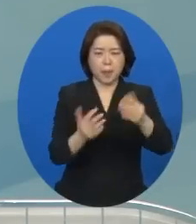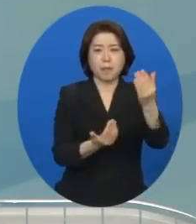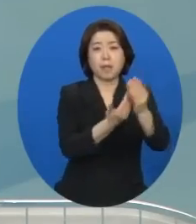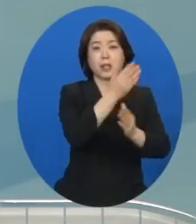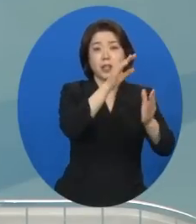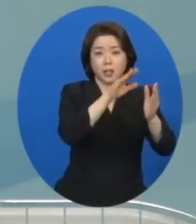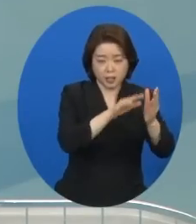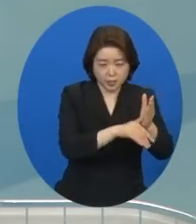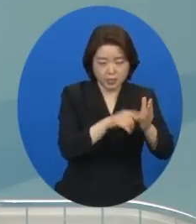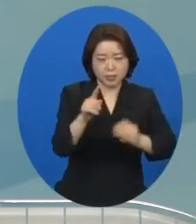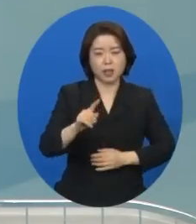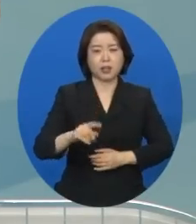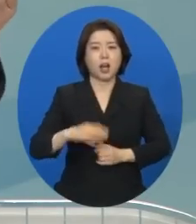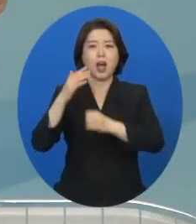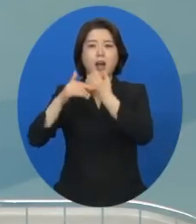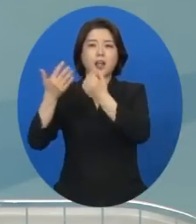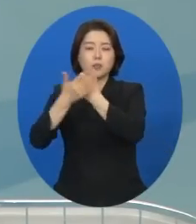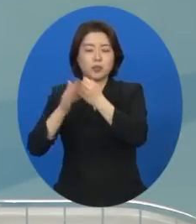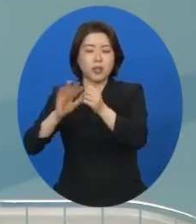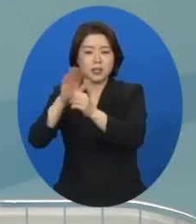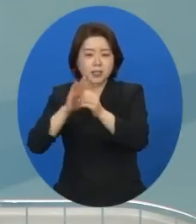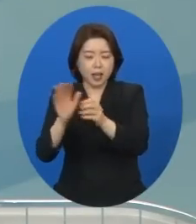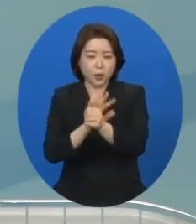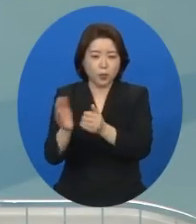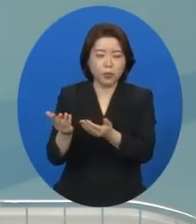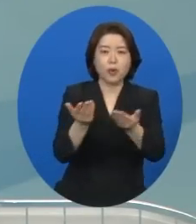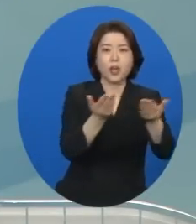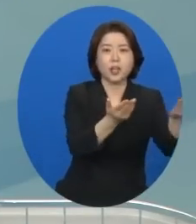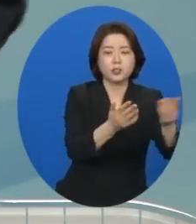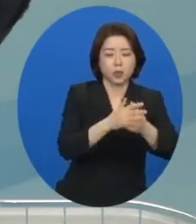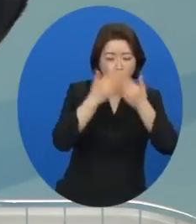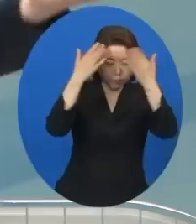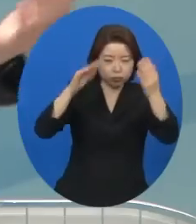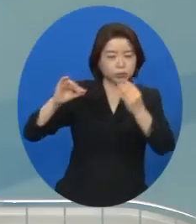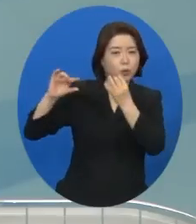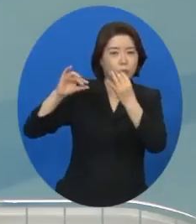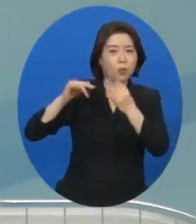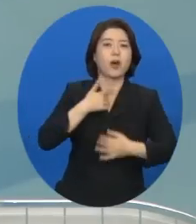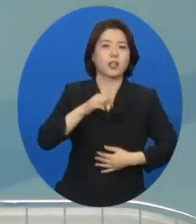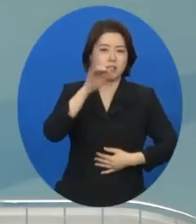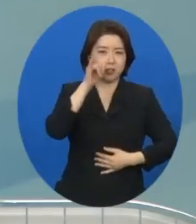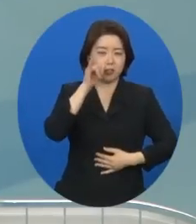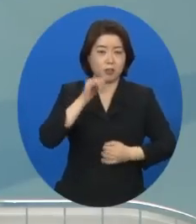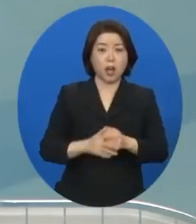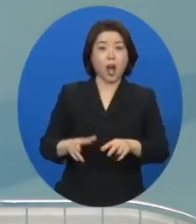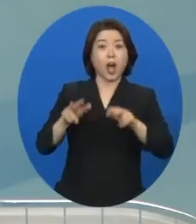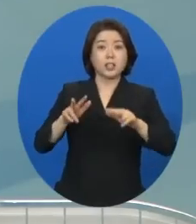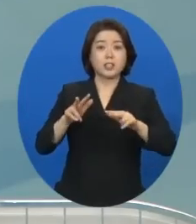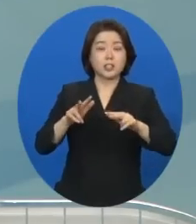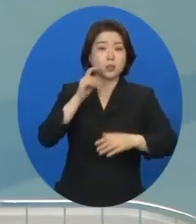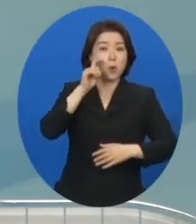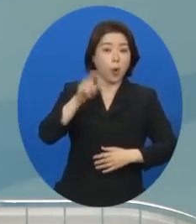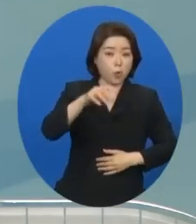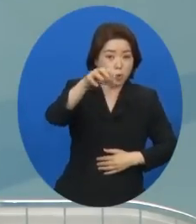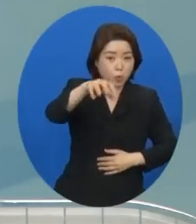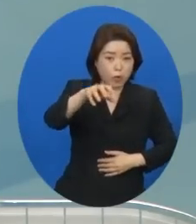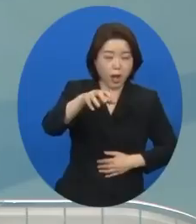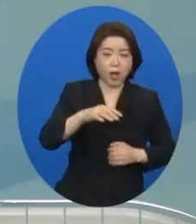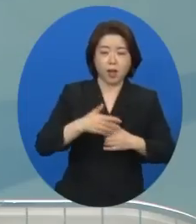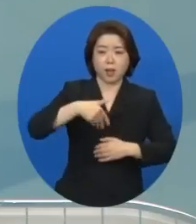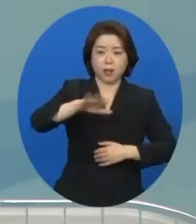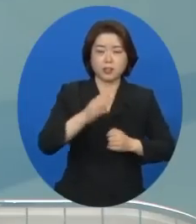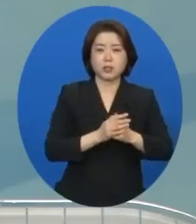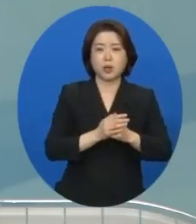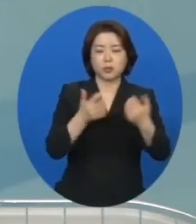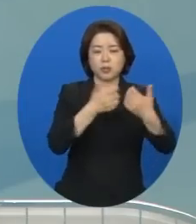하나님의 은혜를 전하는 그런 무료 연주회를 했었고 지금은 우크라이나에 가서 우크라이나 난민들을 위하여